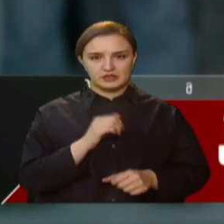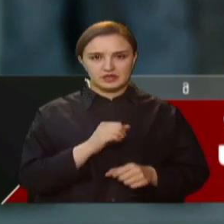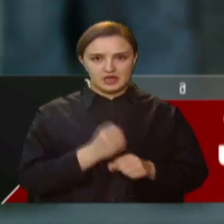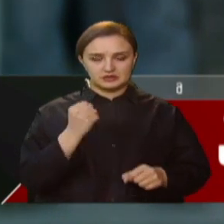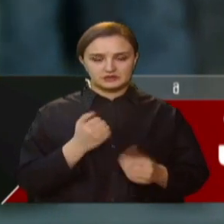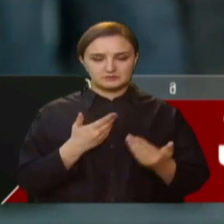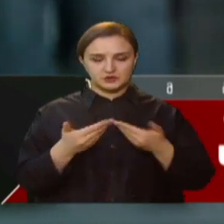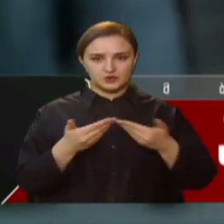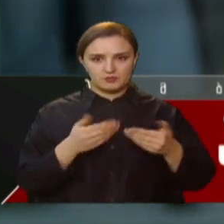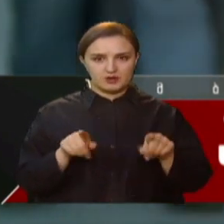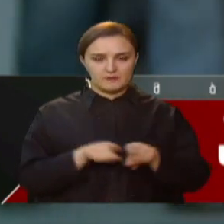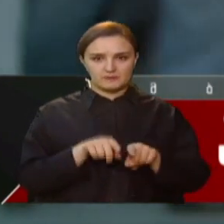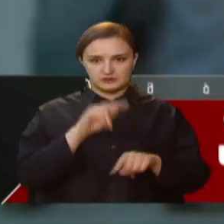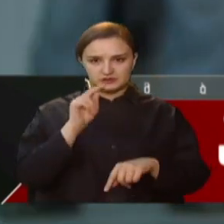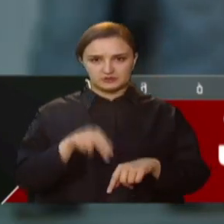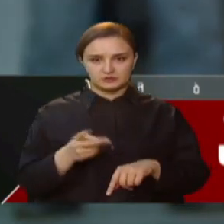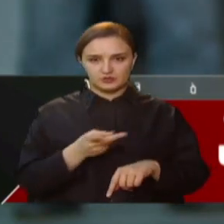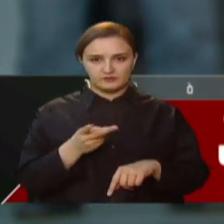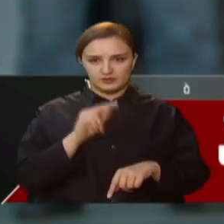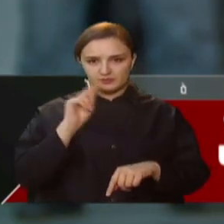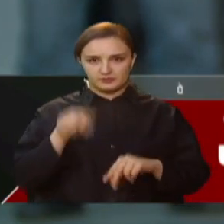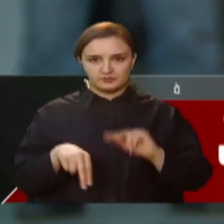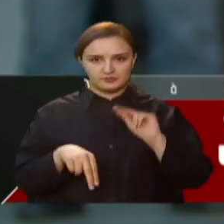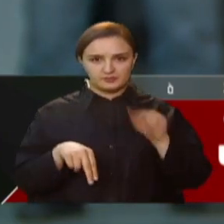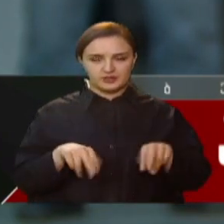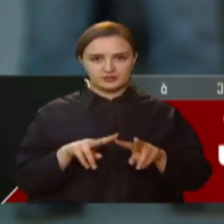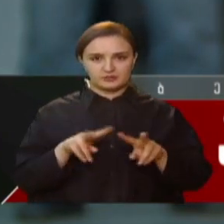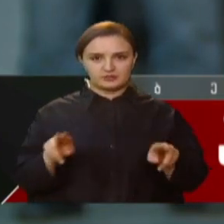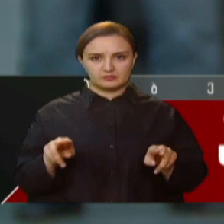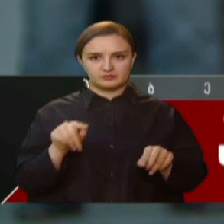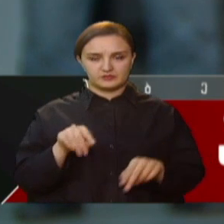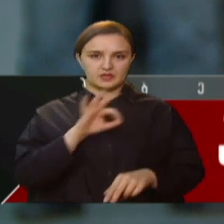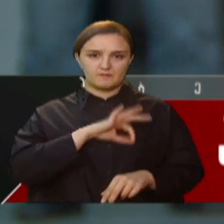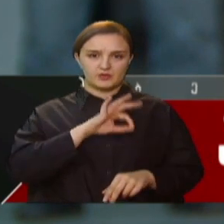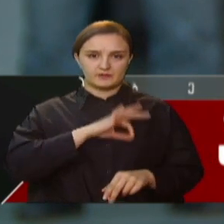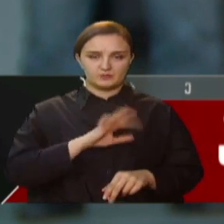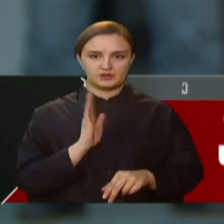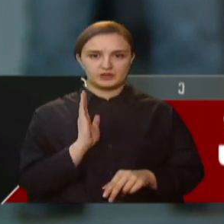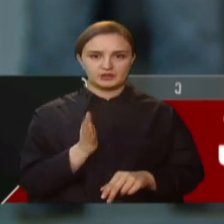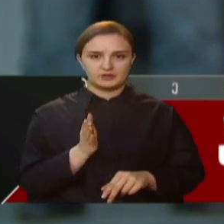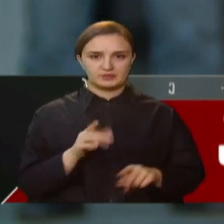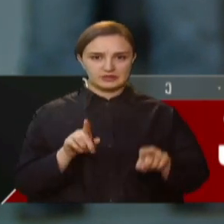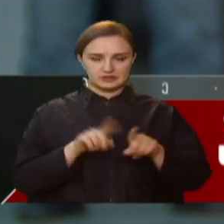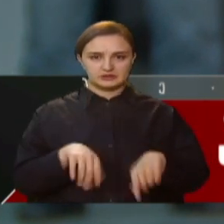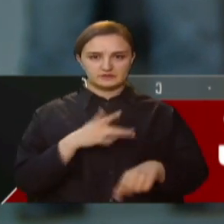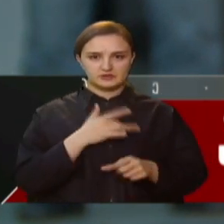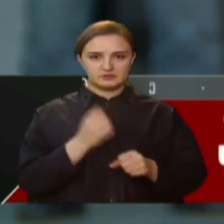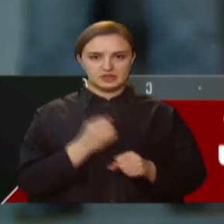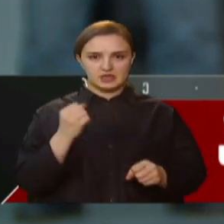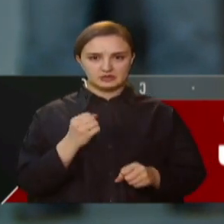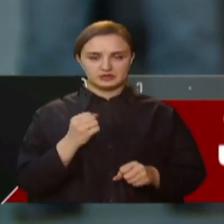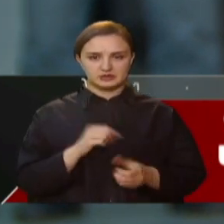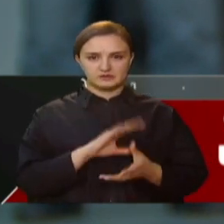მსგავს დანაშაულებზე და ორივე ბრალდებულის მიმართ გამოყენებული იქნება ასევე მკაცრი მიდგომა